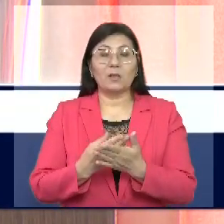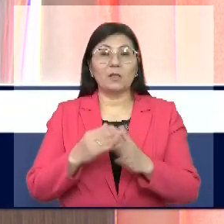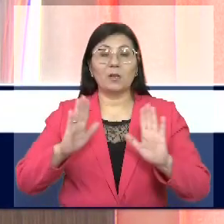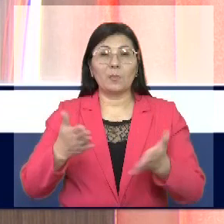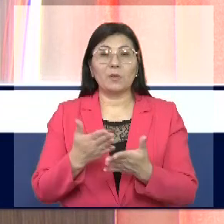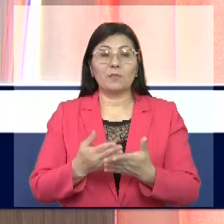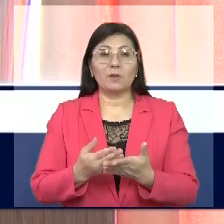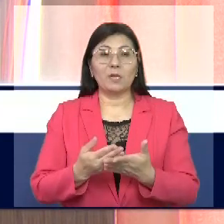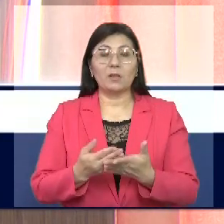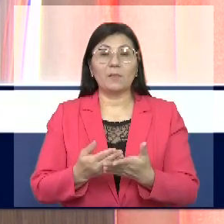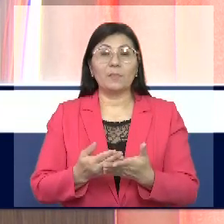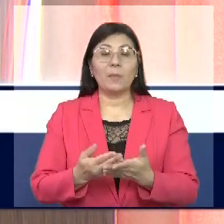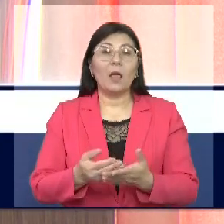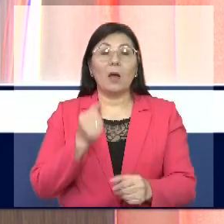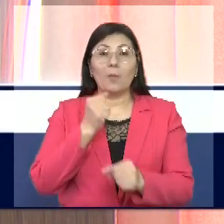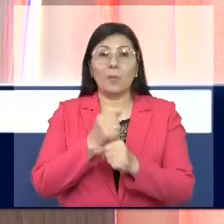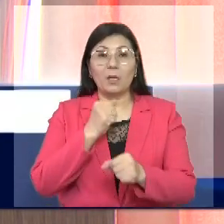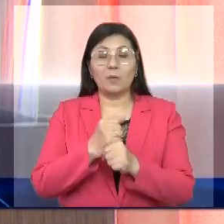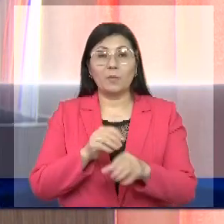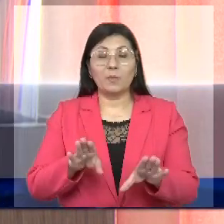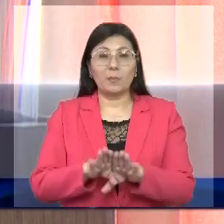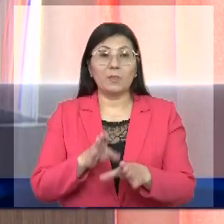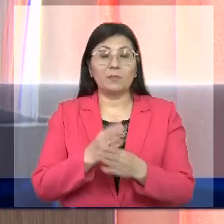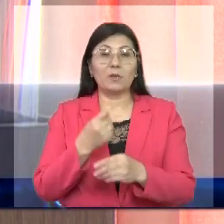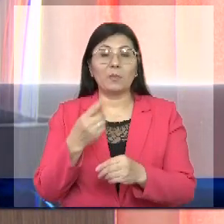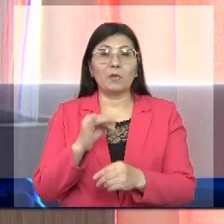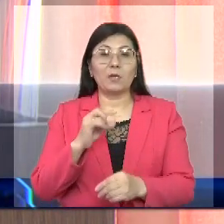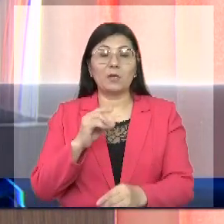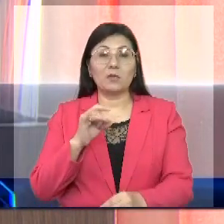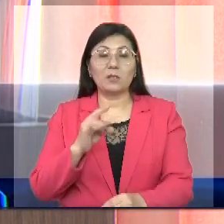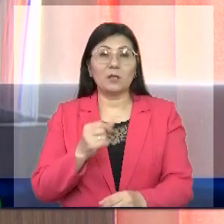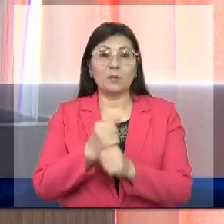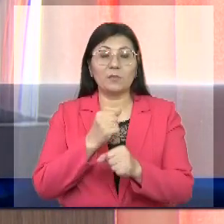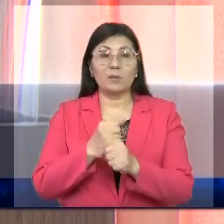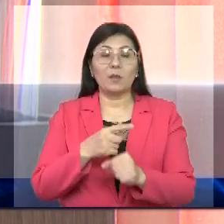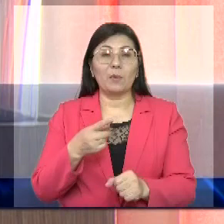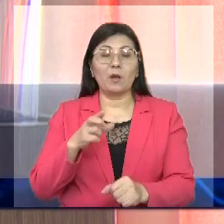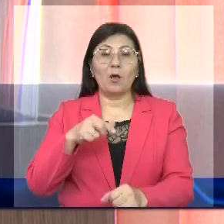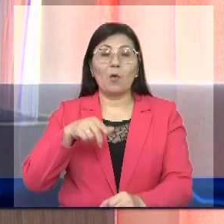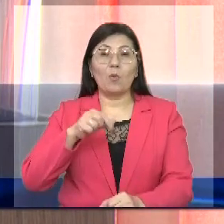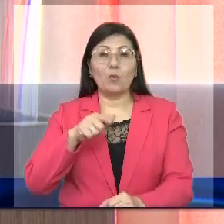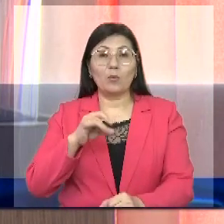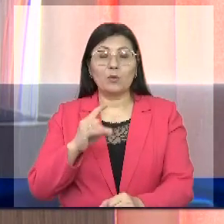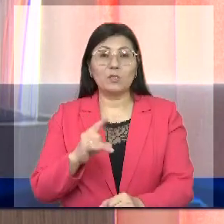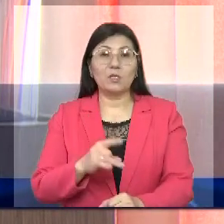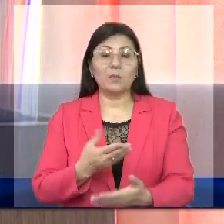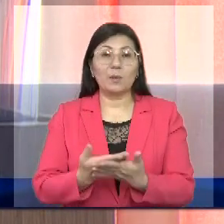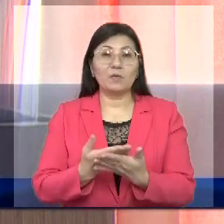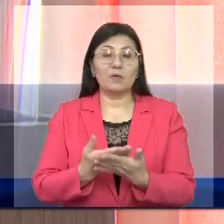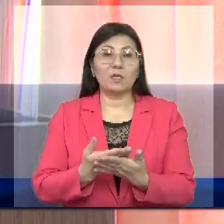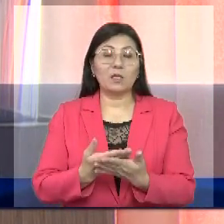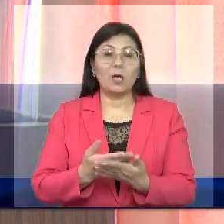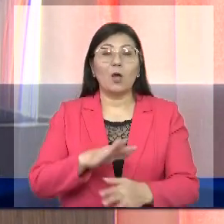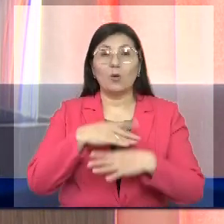департаменті бөлімшелерінің күштері мен құралдары, оның ішінде бір инженерлік жұмыстар жүргізу үшін бір бульдозер, бір тиегіш, автогрейдер, кран,